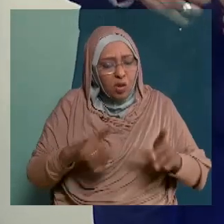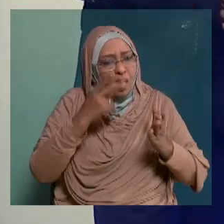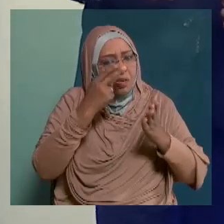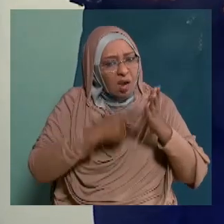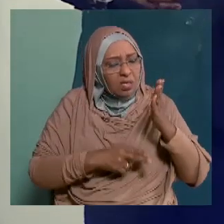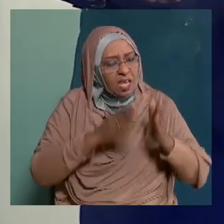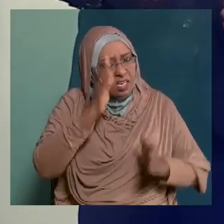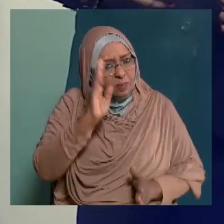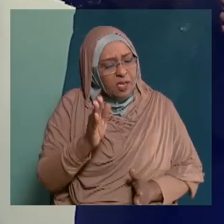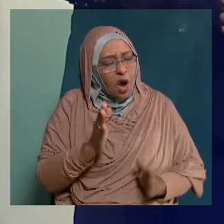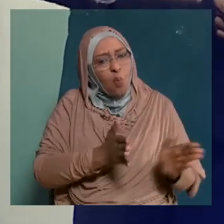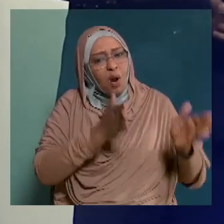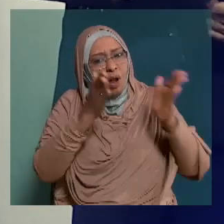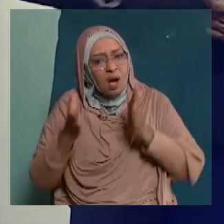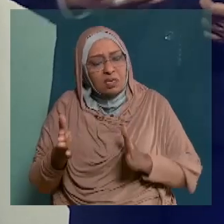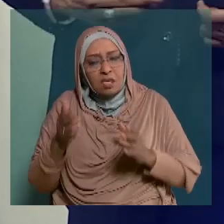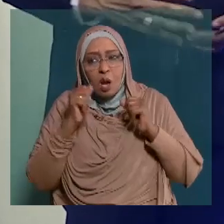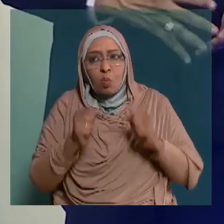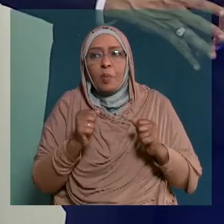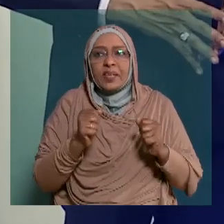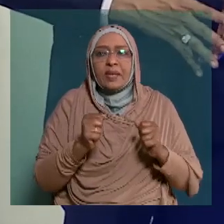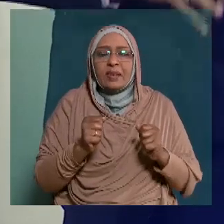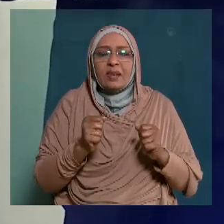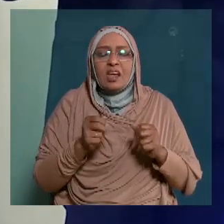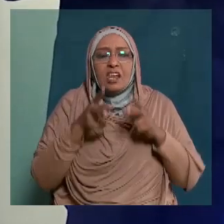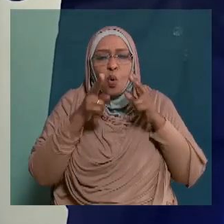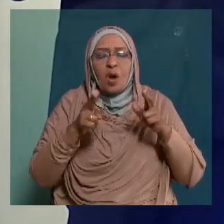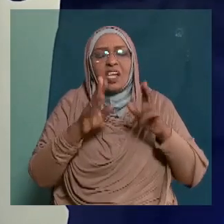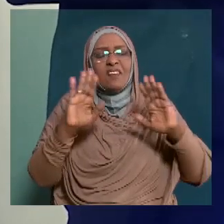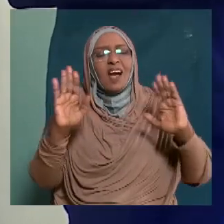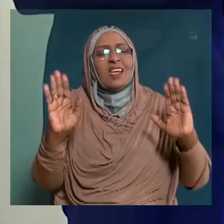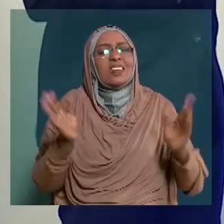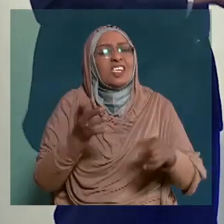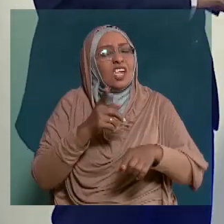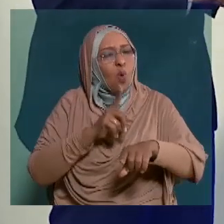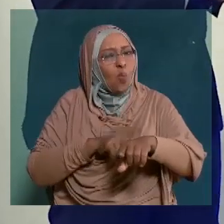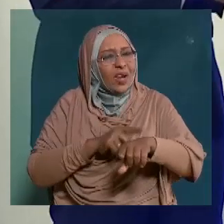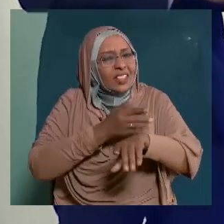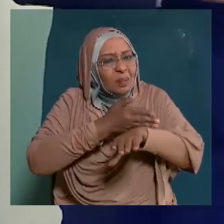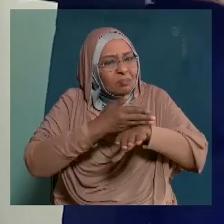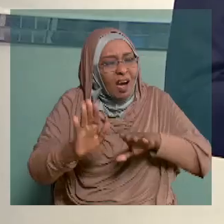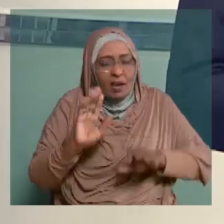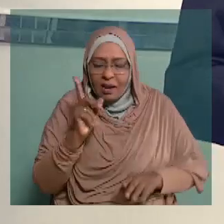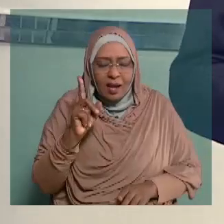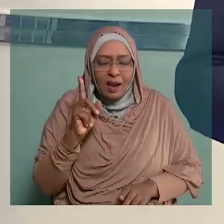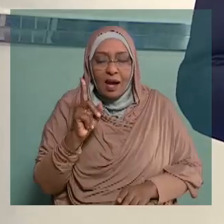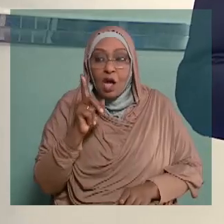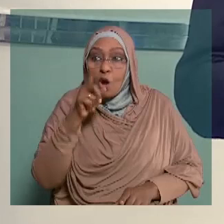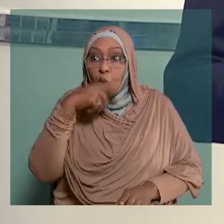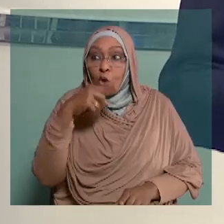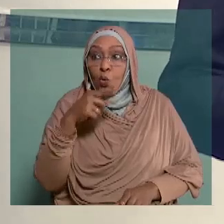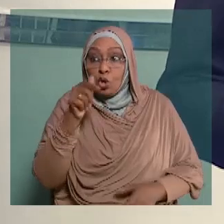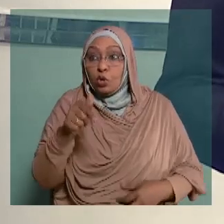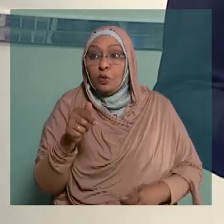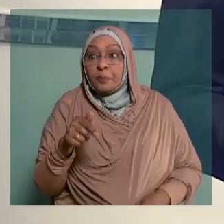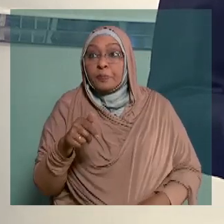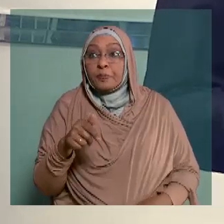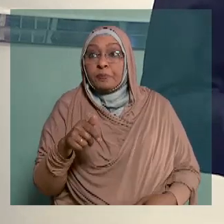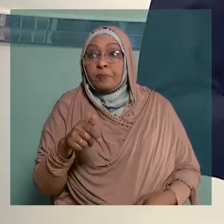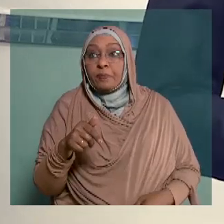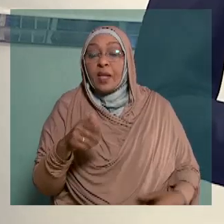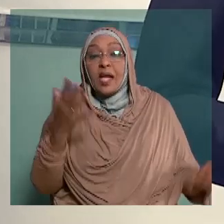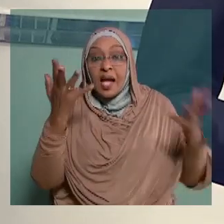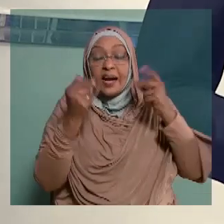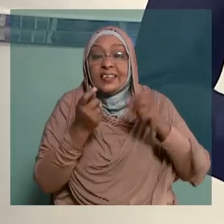والخاصة للدرجة التي تلغي تماما كل وقت مهدر. يتأسف الكاتب أنه